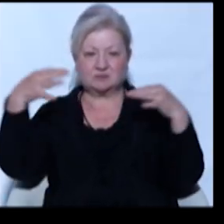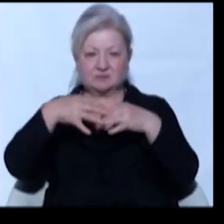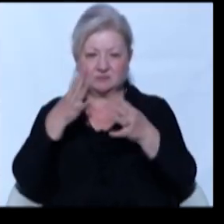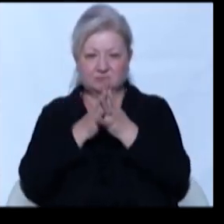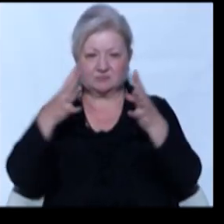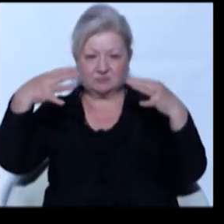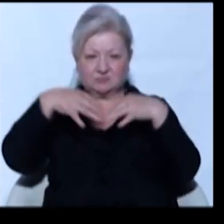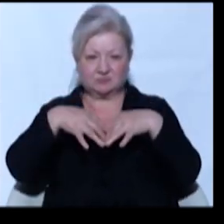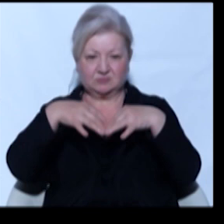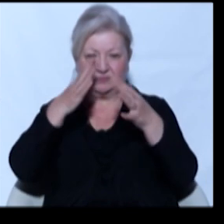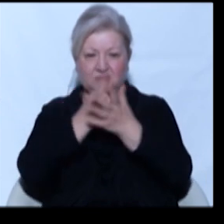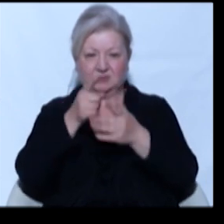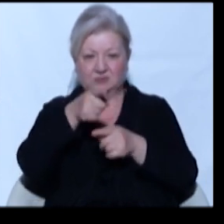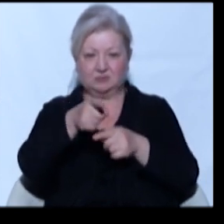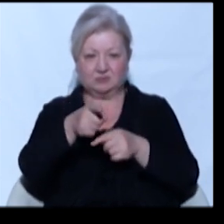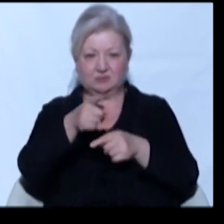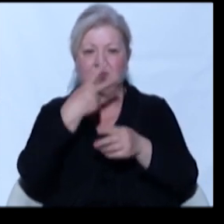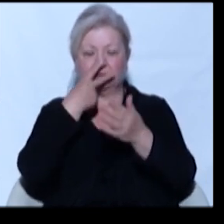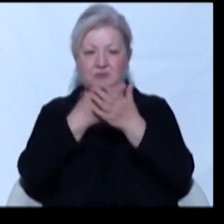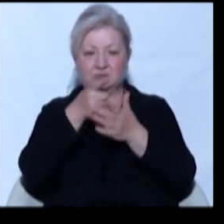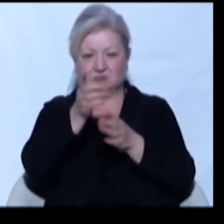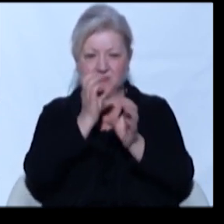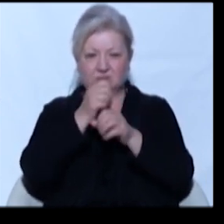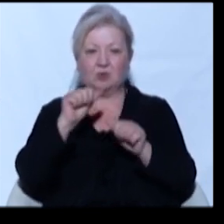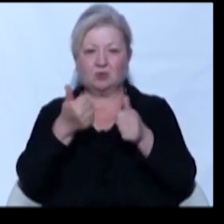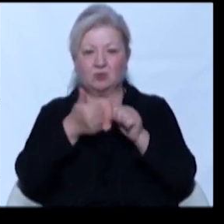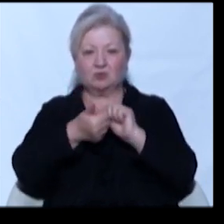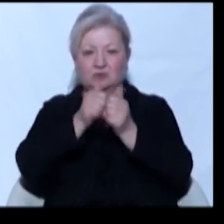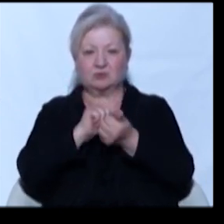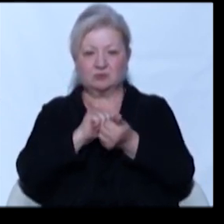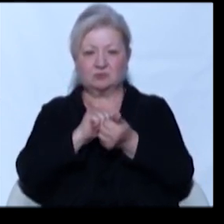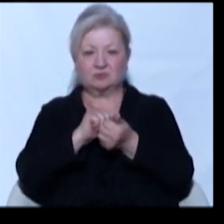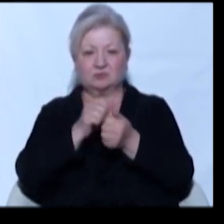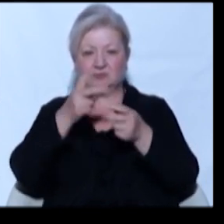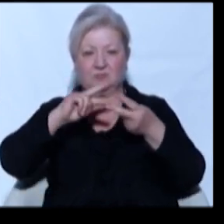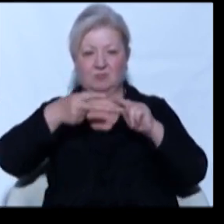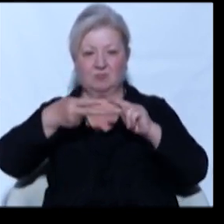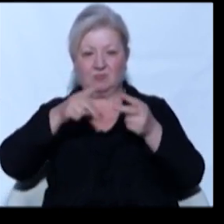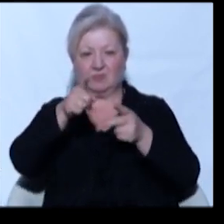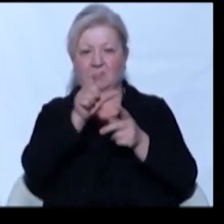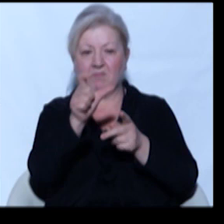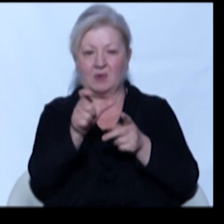ამ წერტილში. ჩანს ეს ფოკუსი. როგორ შევცვალოთ ფოკუსური მანძილი?